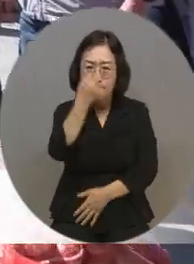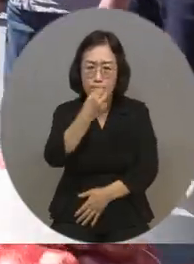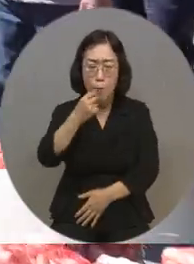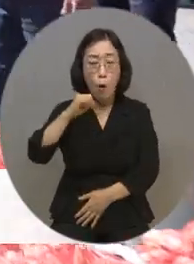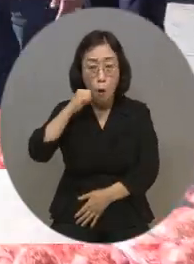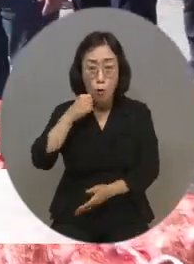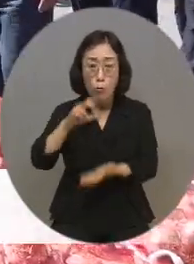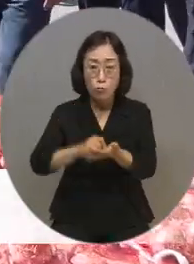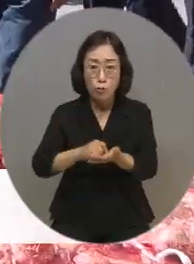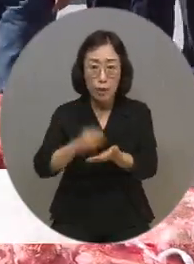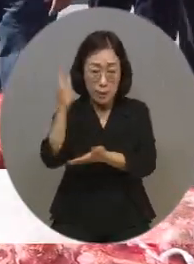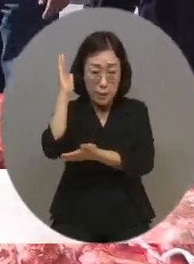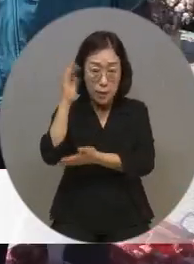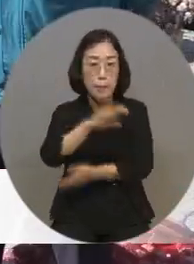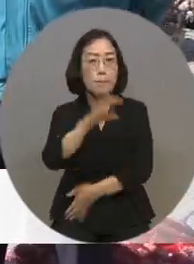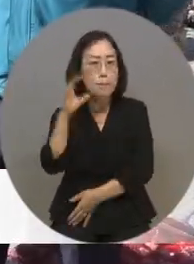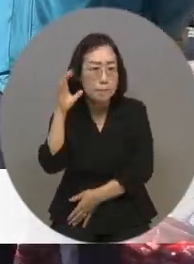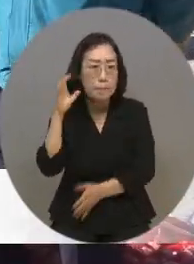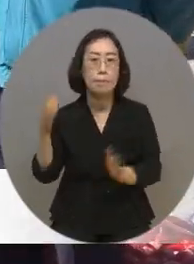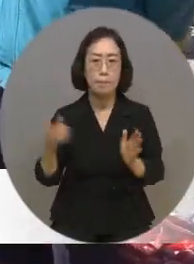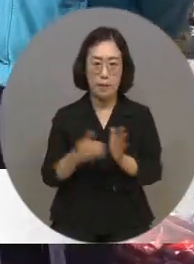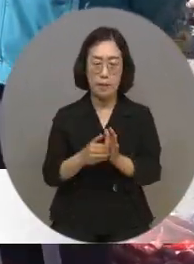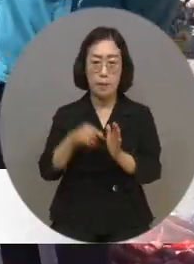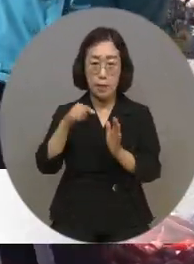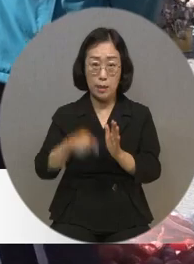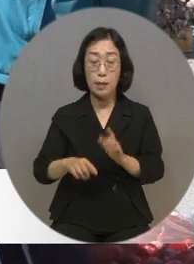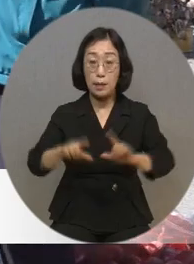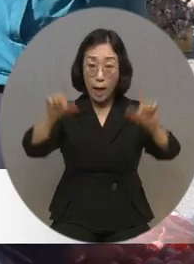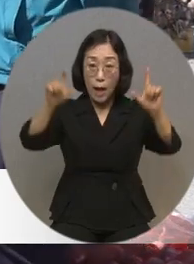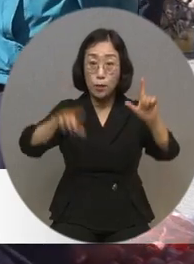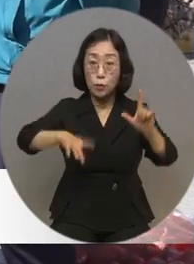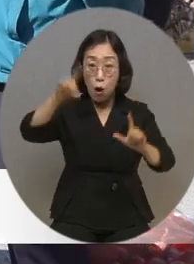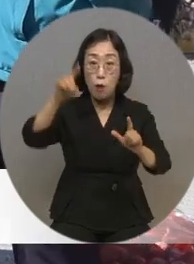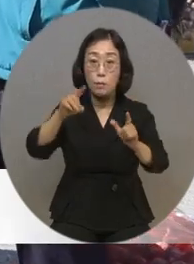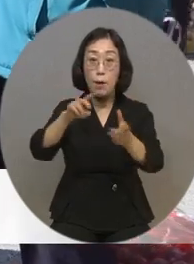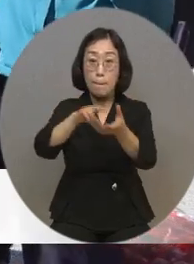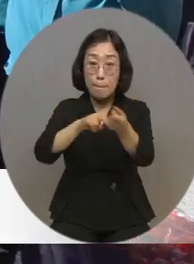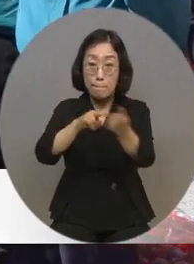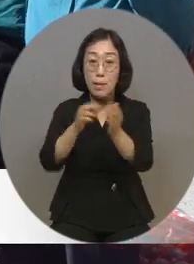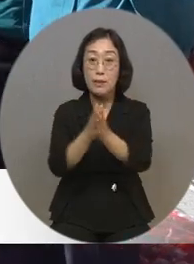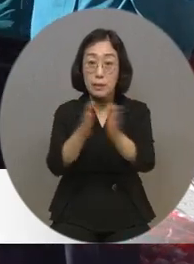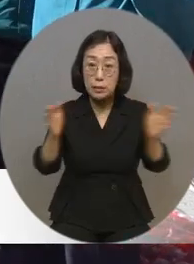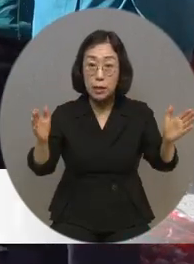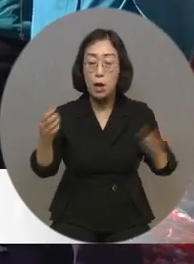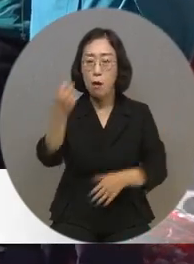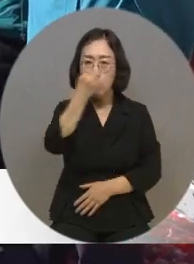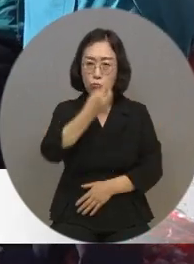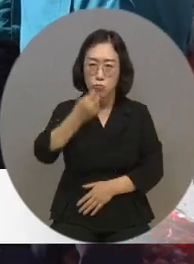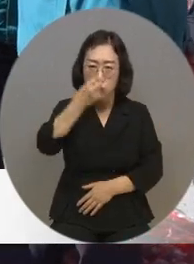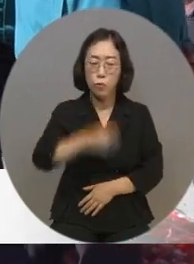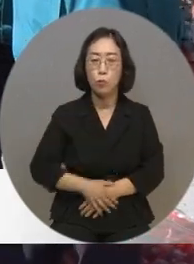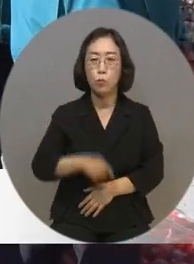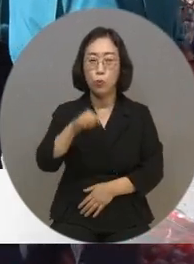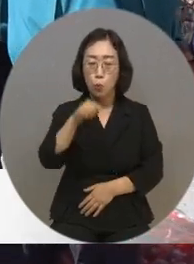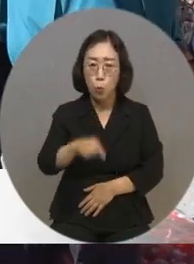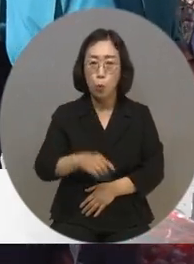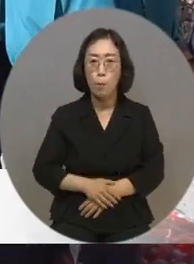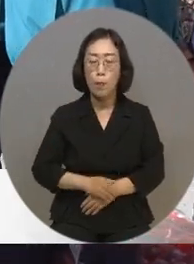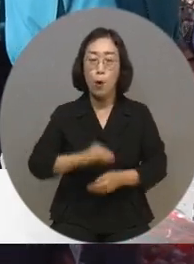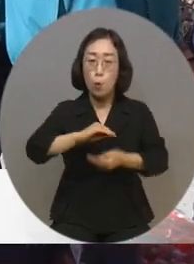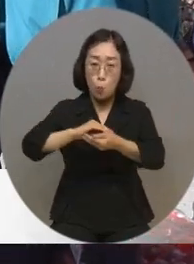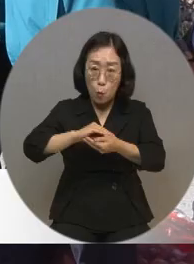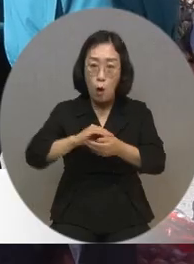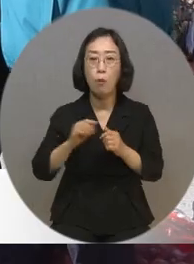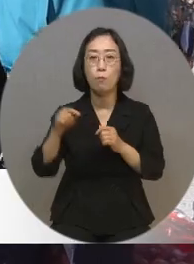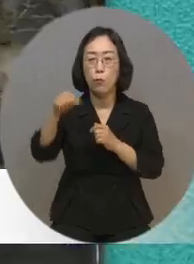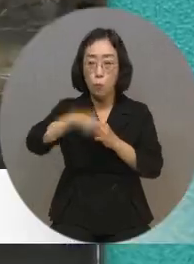사항을 청취했습니다이 자리에는 숨의 첫날 수의 가격과 수매량을 살피러 온 농가와 중매인 농협 관계자